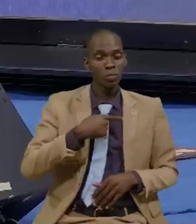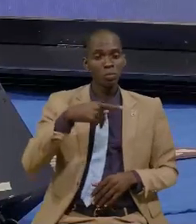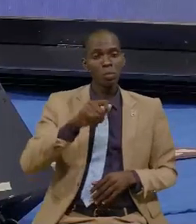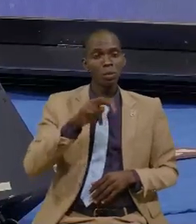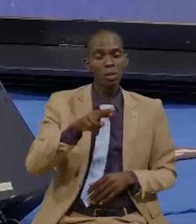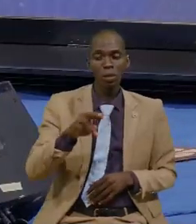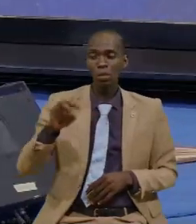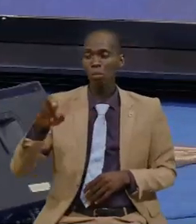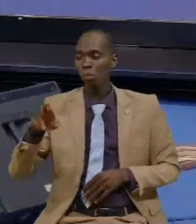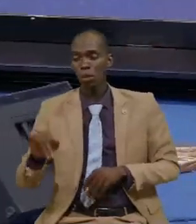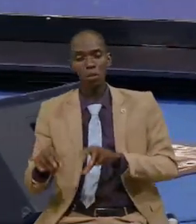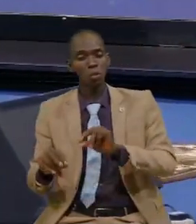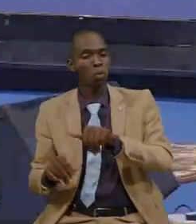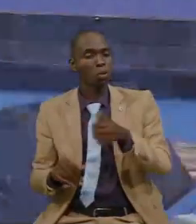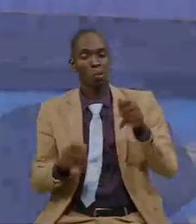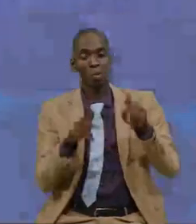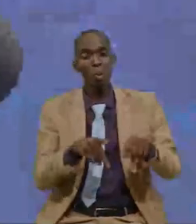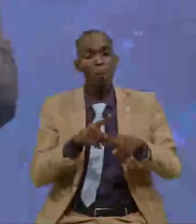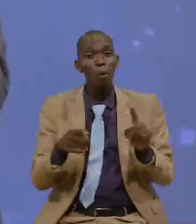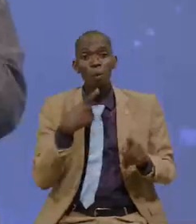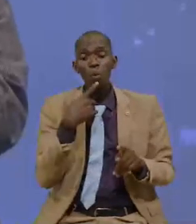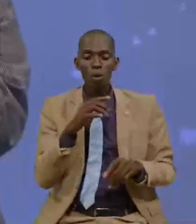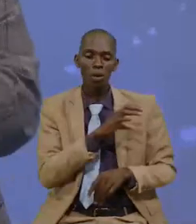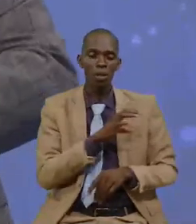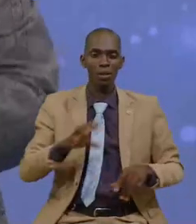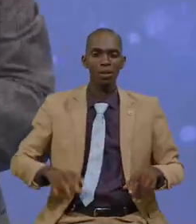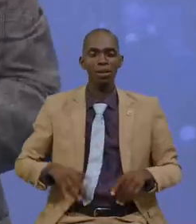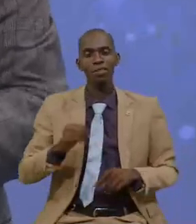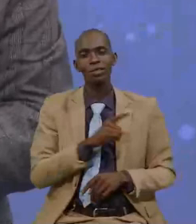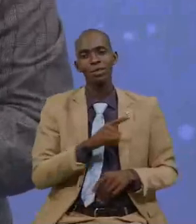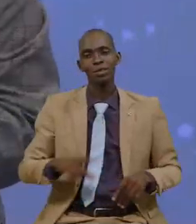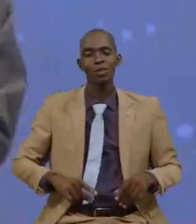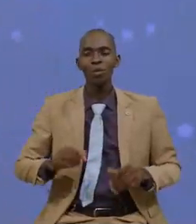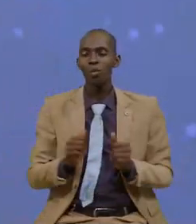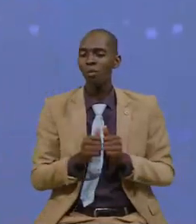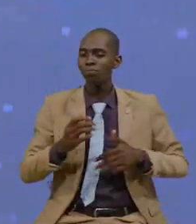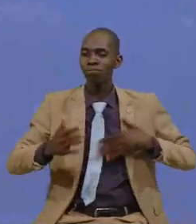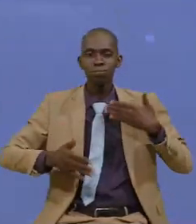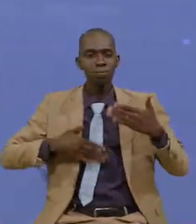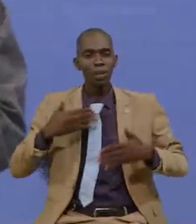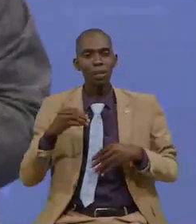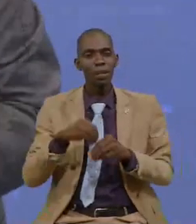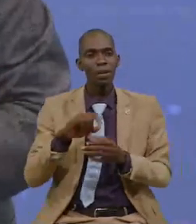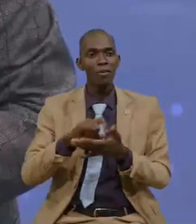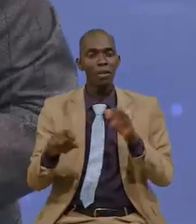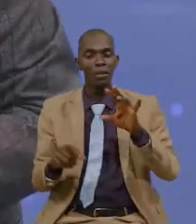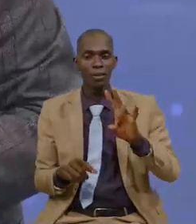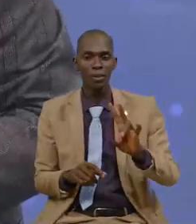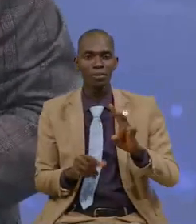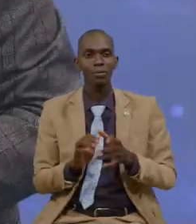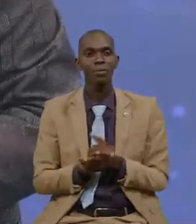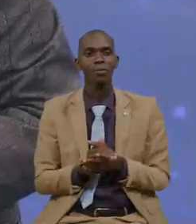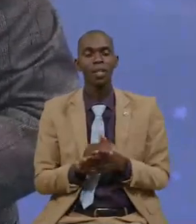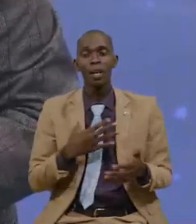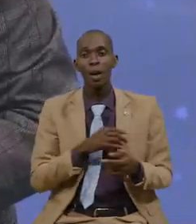le reçoit. Christ est le Sauveur, Christ est le Seigneur, il le reçoit avec joie. Et le